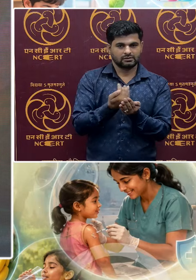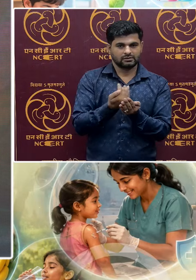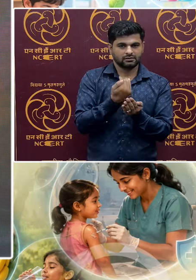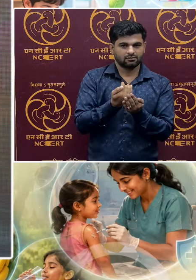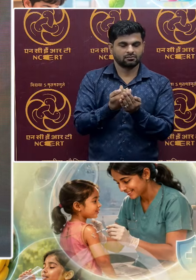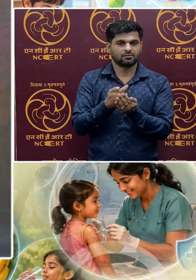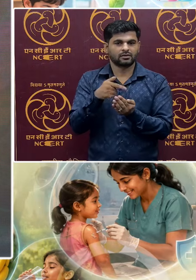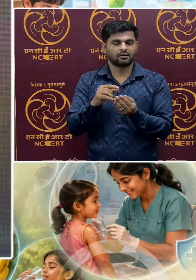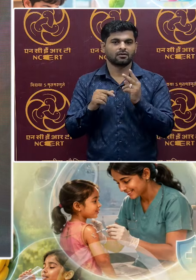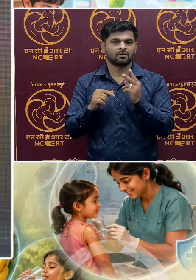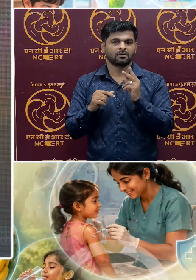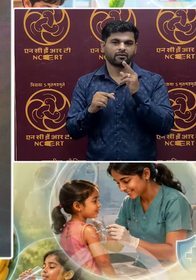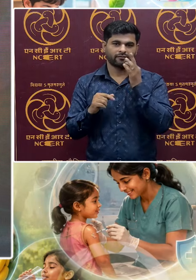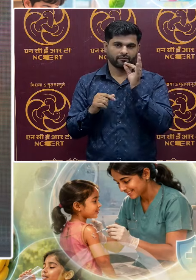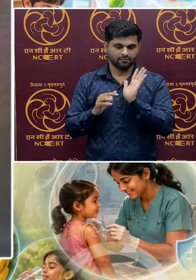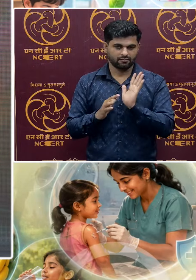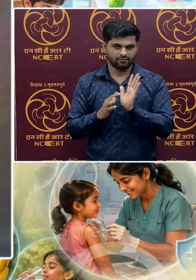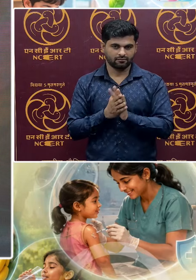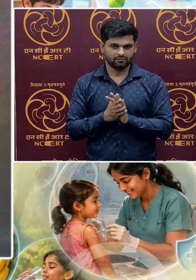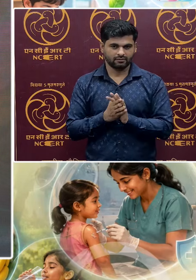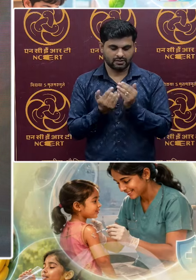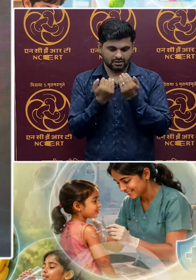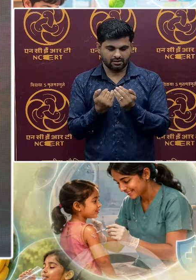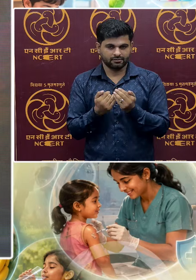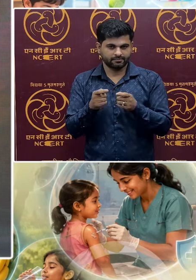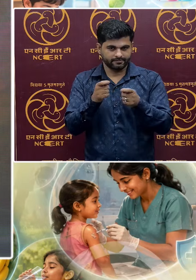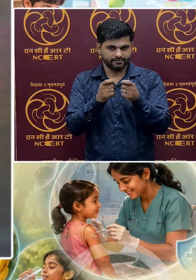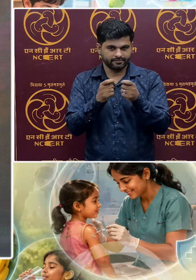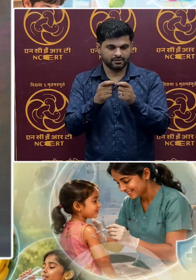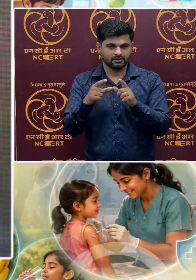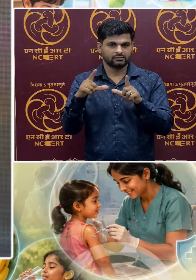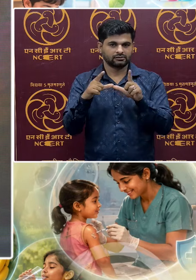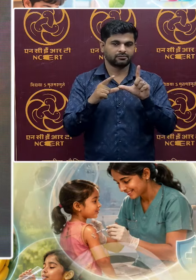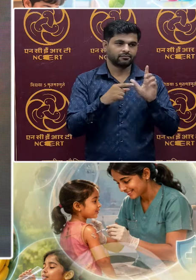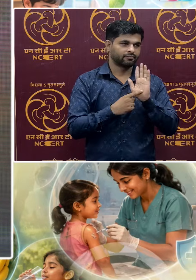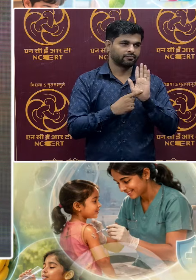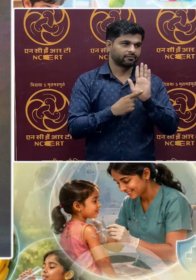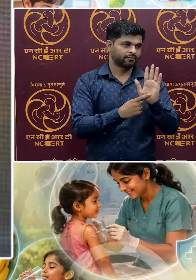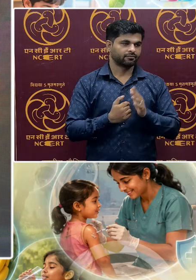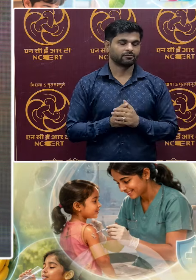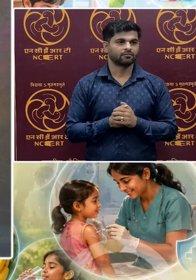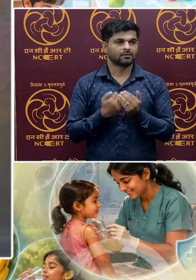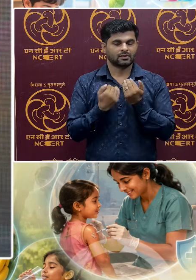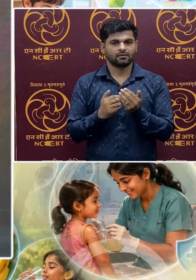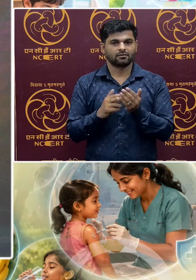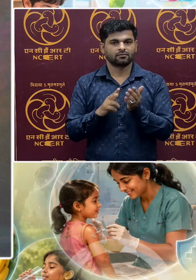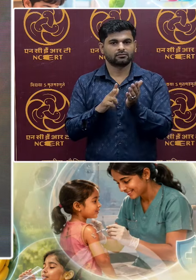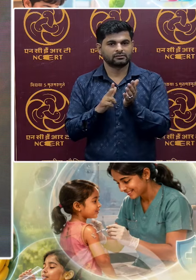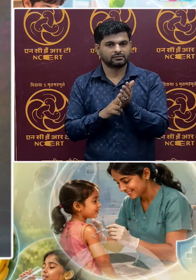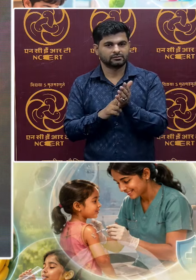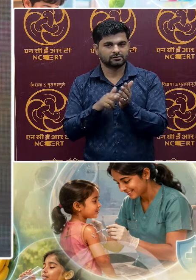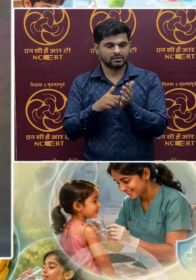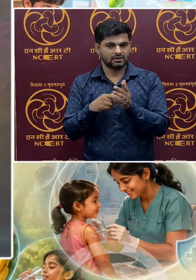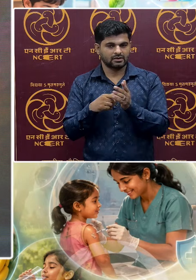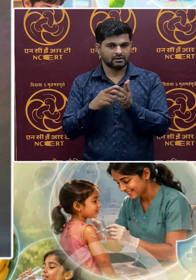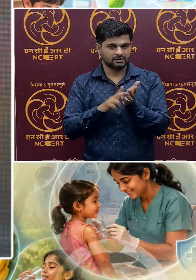तो यही एक बैलेंस डाइट है. आपके स्क्रीन पे जो फ़ोटोग्राफ आ रही है वो हमारे जो NIN ICMR जो नेशनल